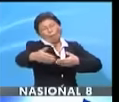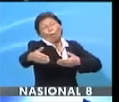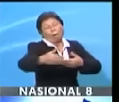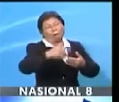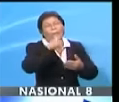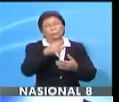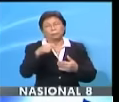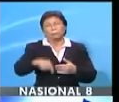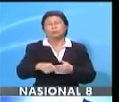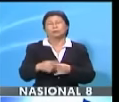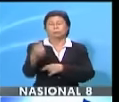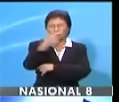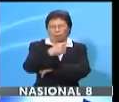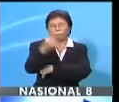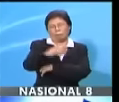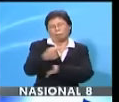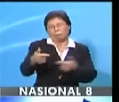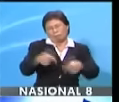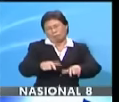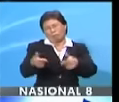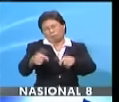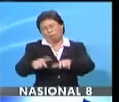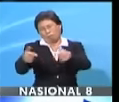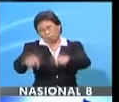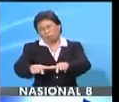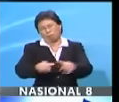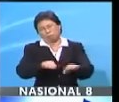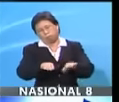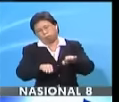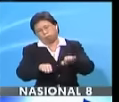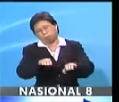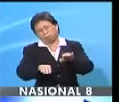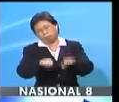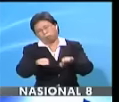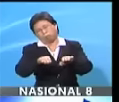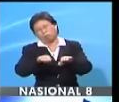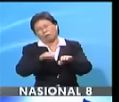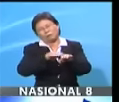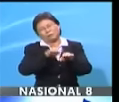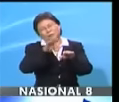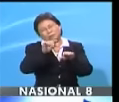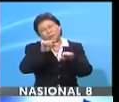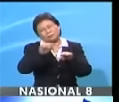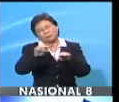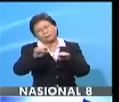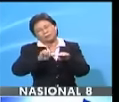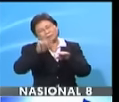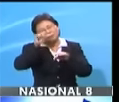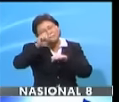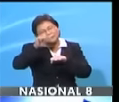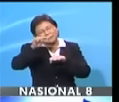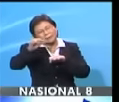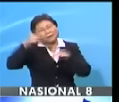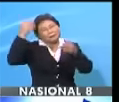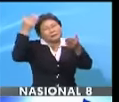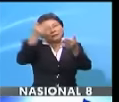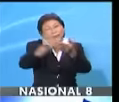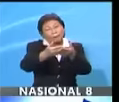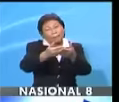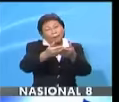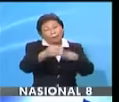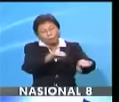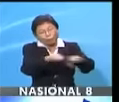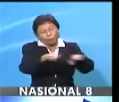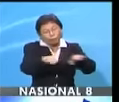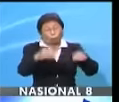hari jugalah akan terjadi. Cuma mungkin dia akan beransur berkurang. Sehinggalah keadaan muka bumi yang akibat daripada